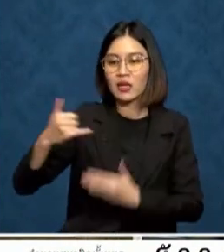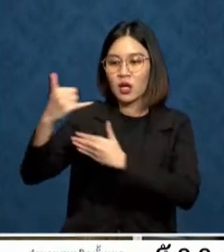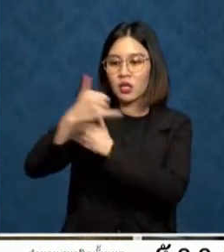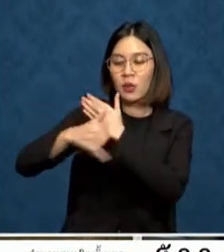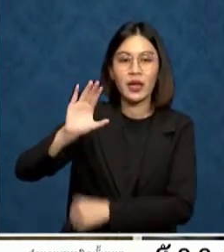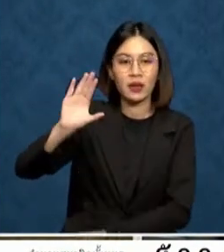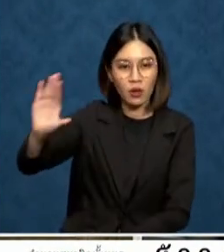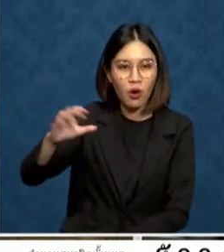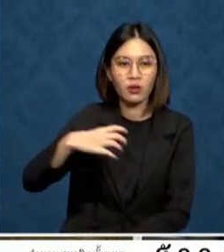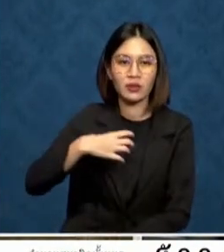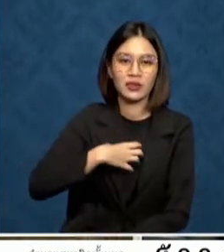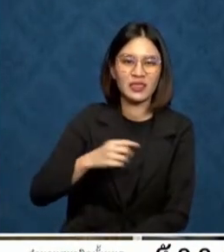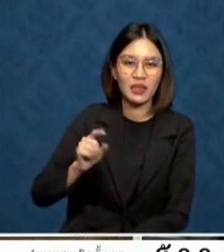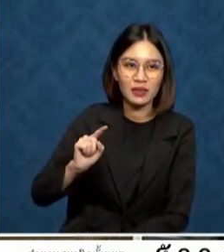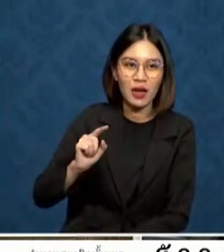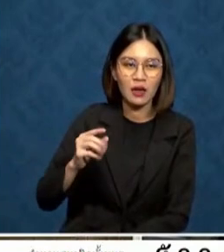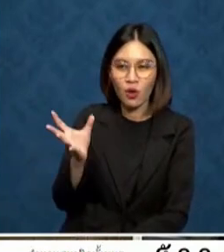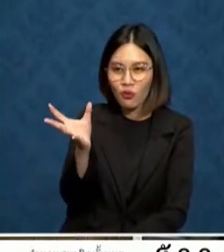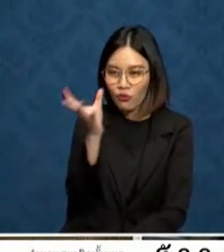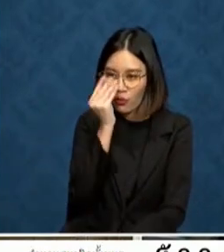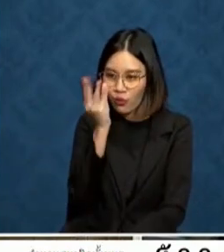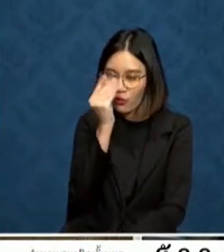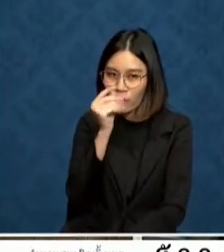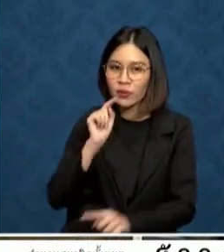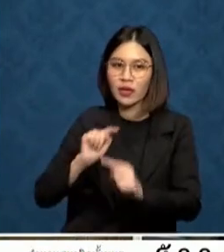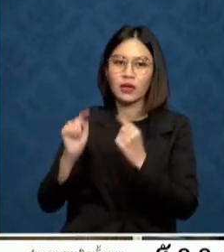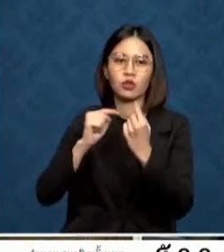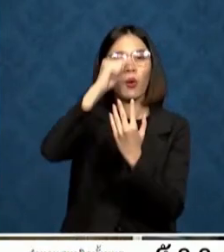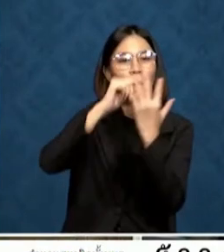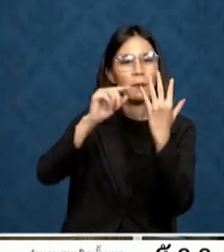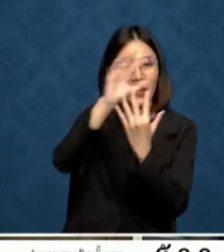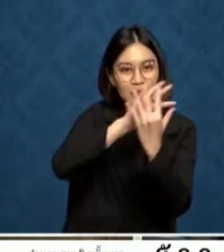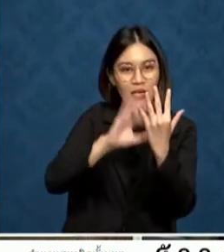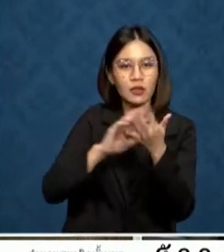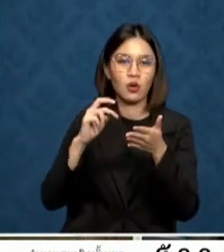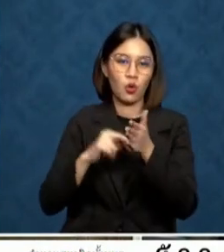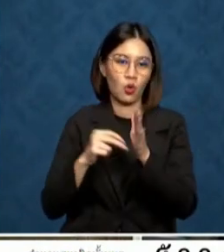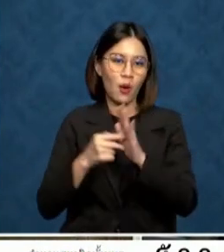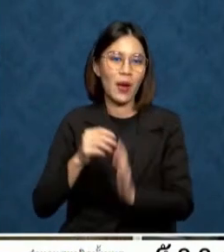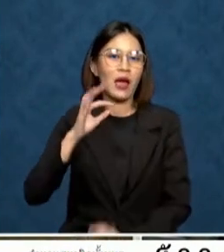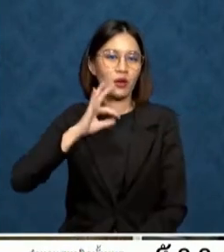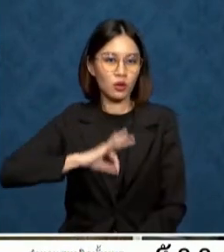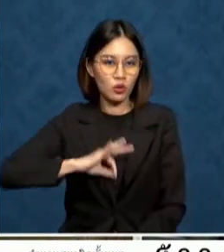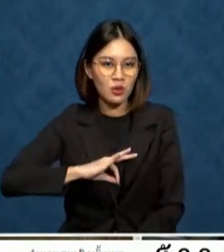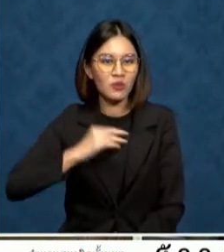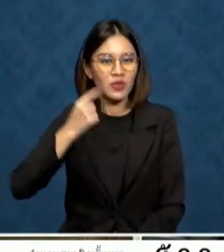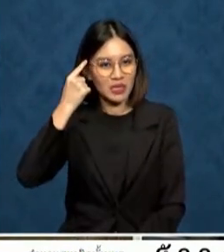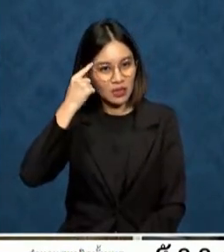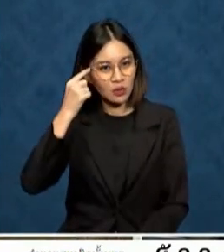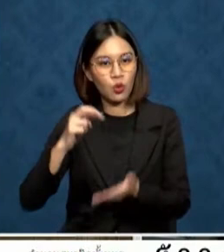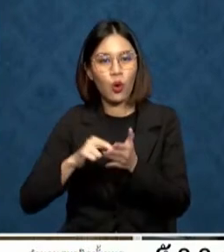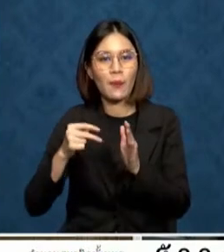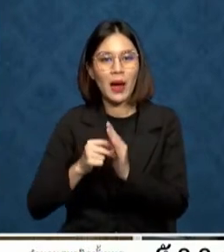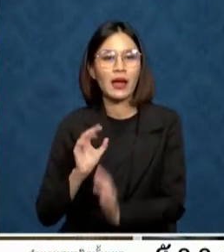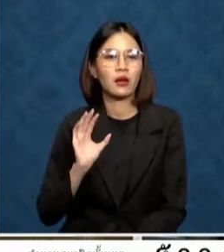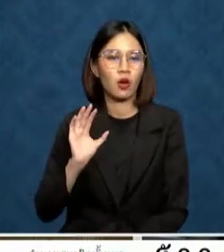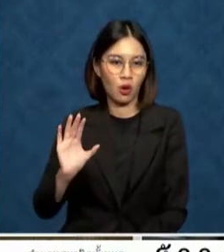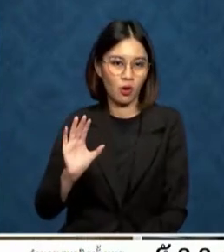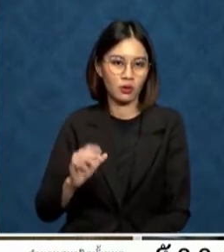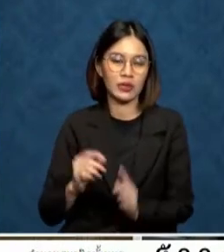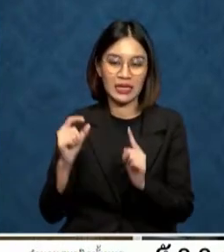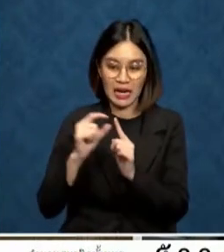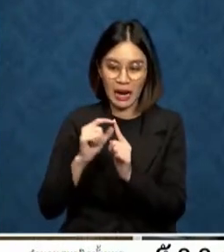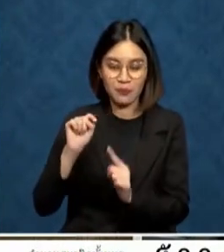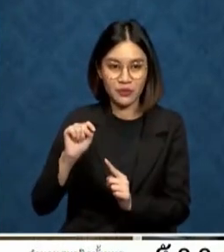เขาเขาก็อยากจะเสพสื่อต่างๆจากประเทศไทยนี่คือความรู้สึกที่ผมมองว่ามันคือความหมายของ soft Powerแต่